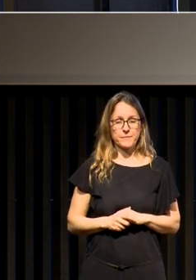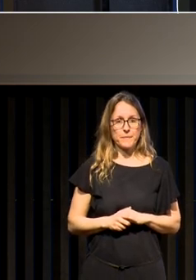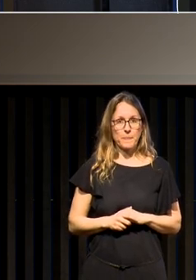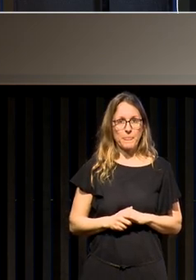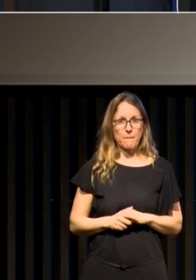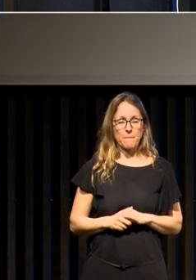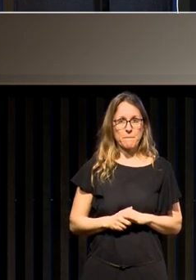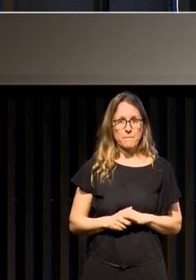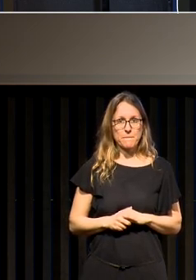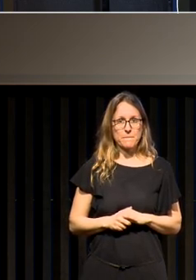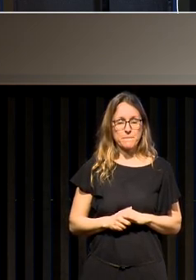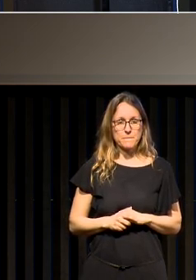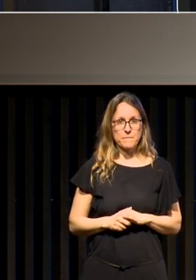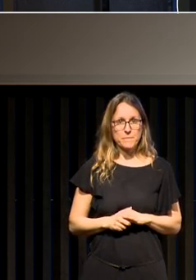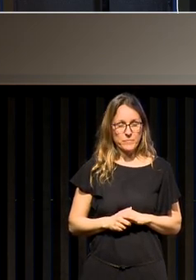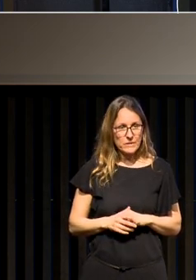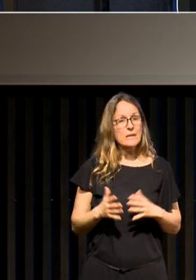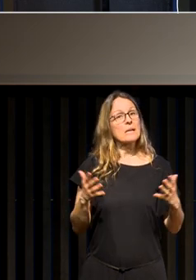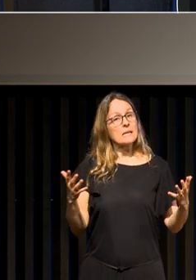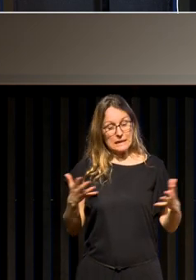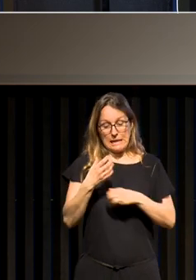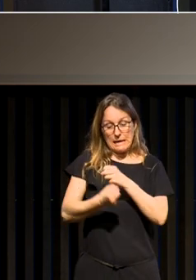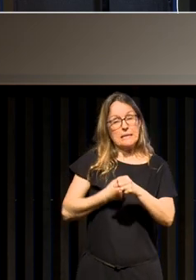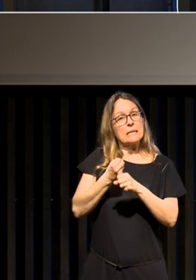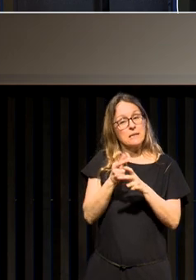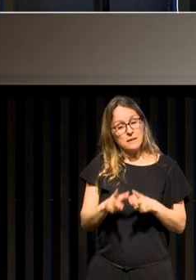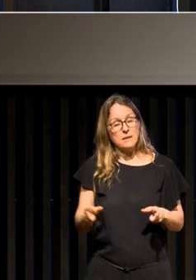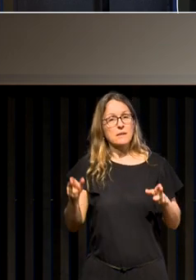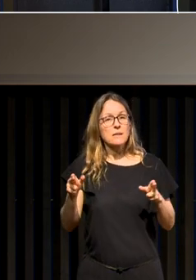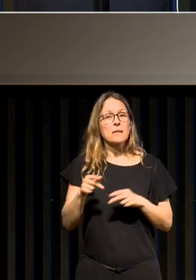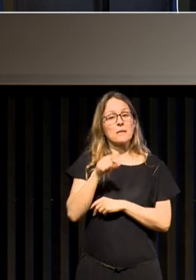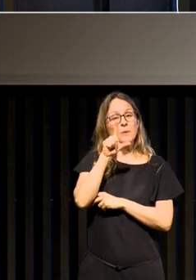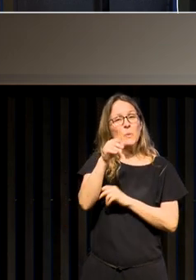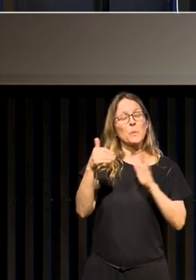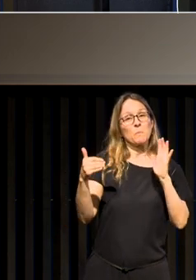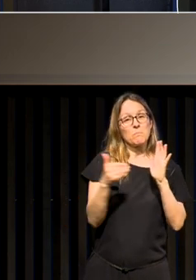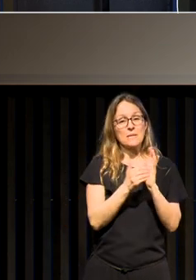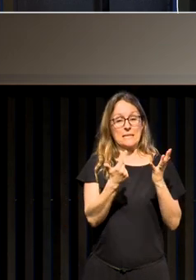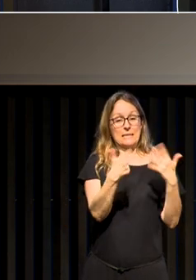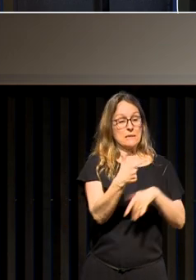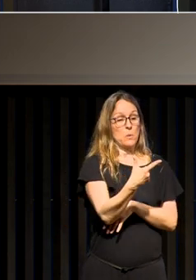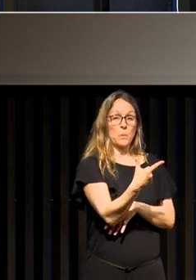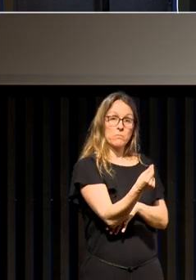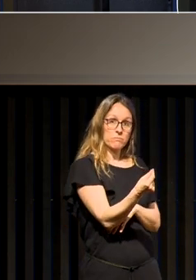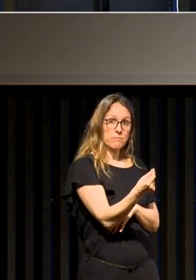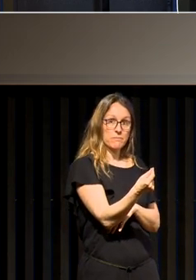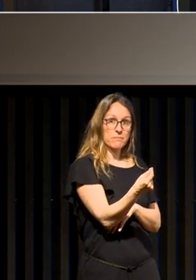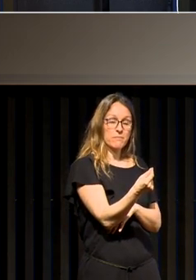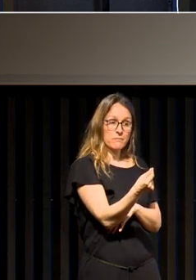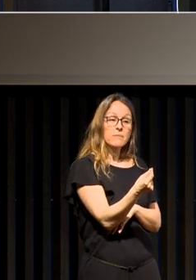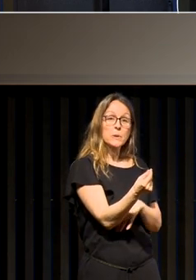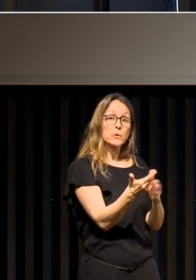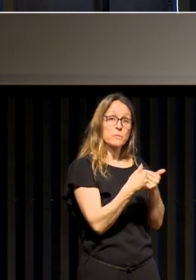Il y avait, et au cours de cette année, 2017 couples avaient